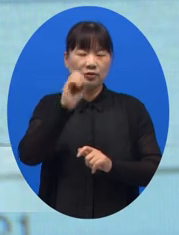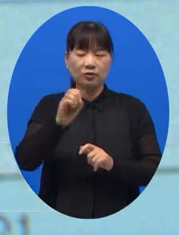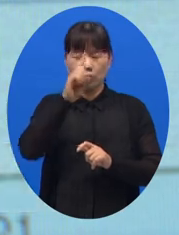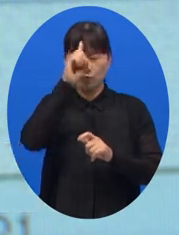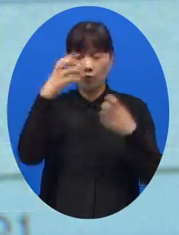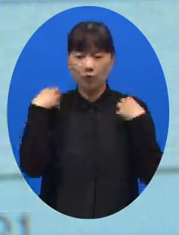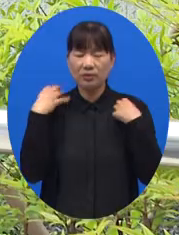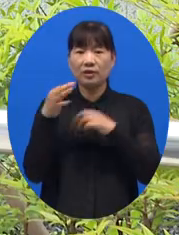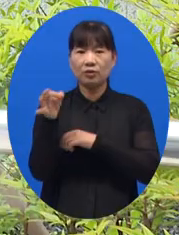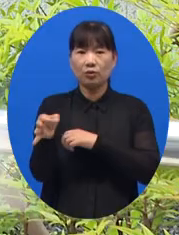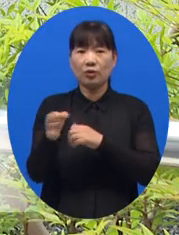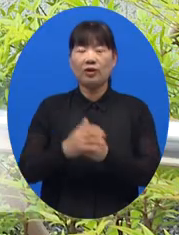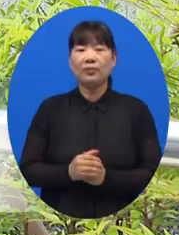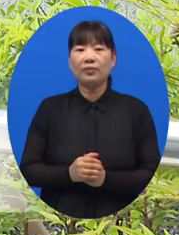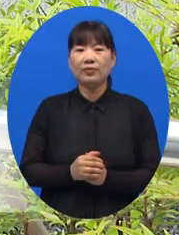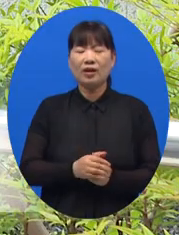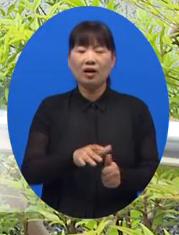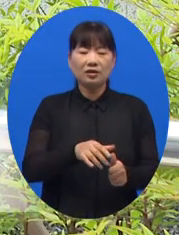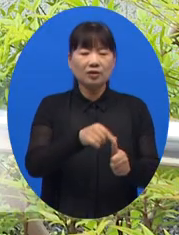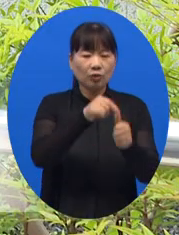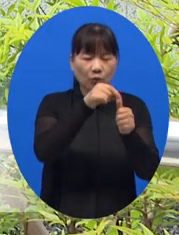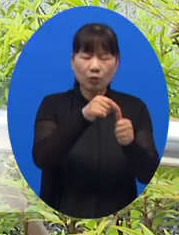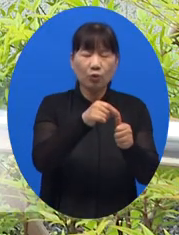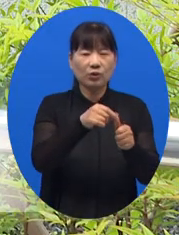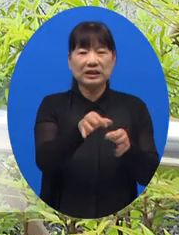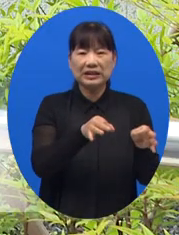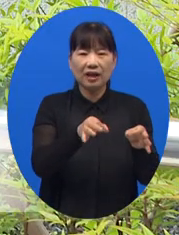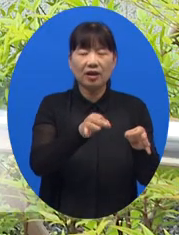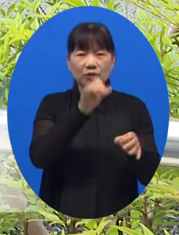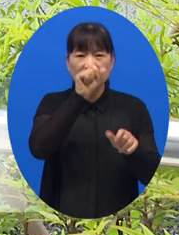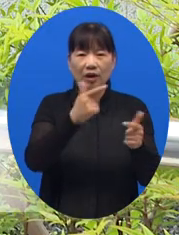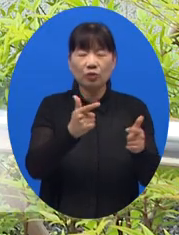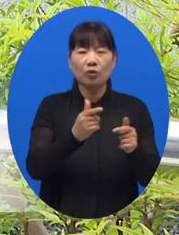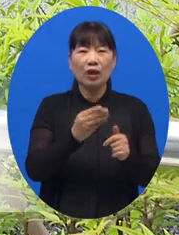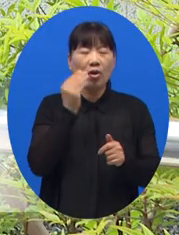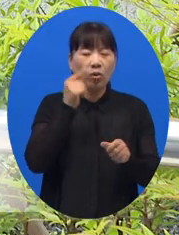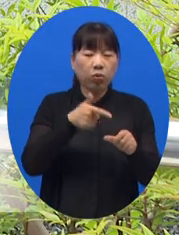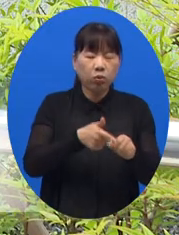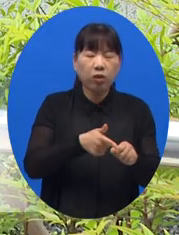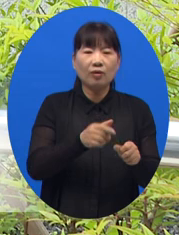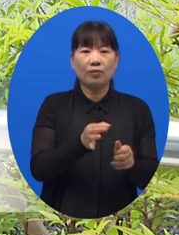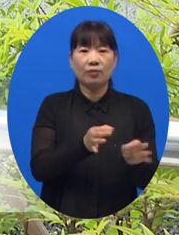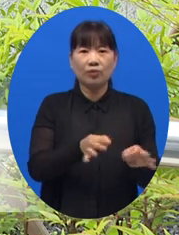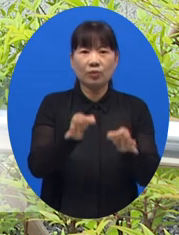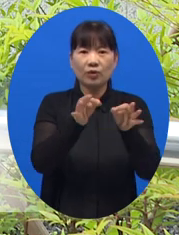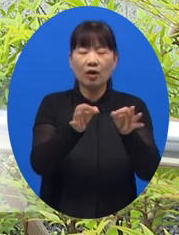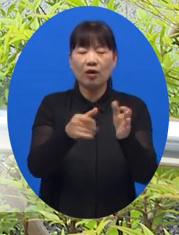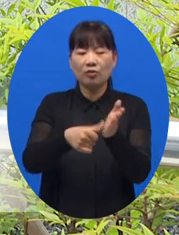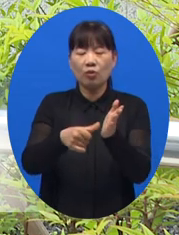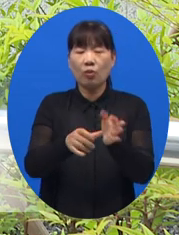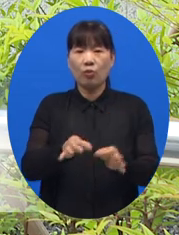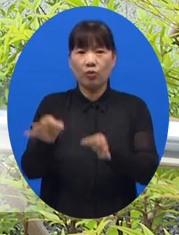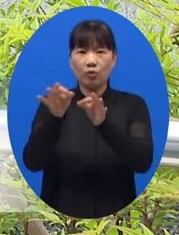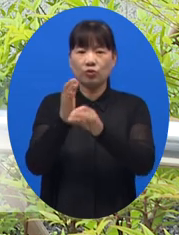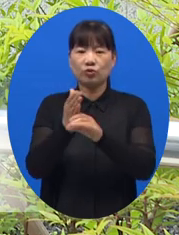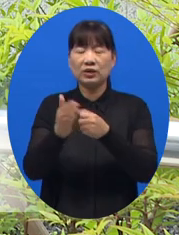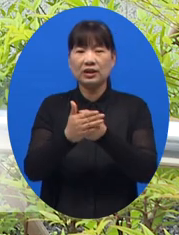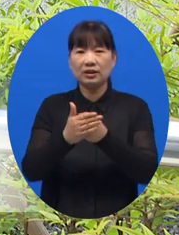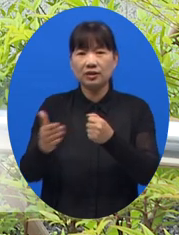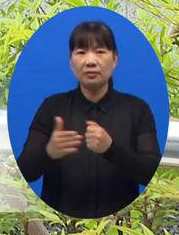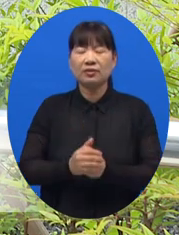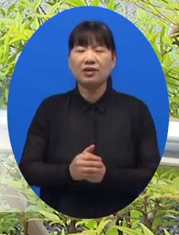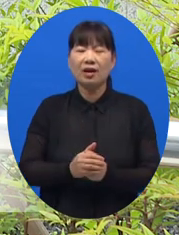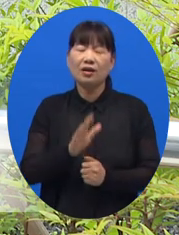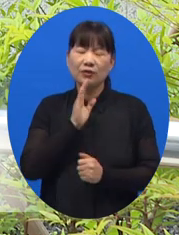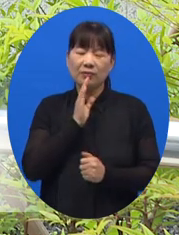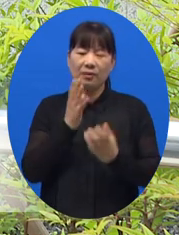지원됩니다. 고용도 또 불안하고 또 유가도 오르고 있고요. 특히나 원자재 가격도 급등을 하고 있는 상황에서 수상공인이 많이